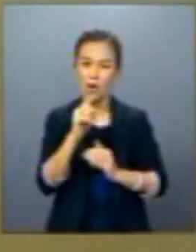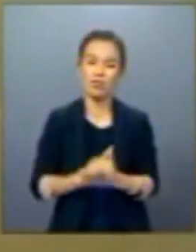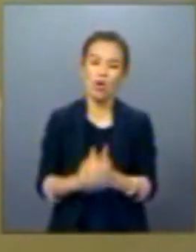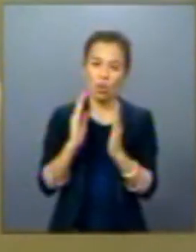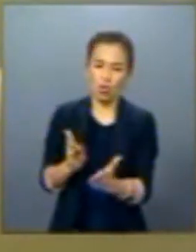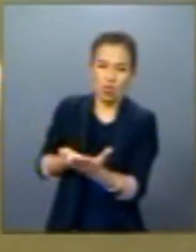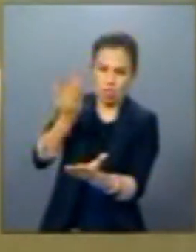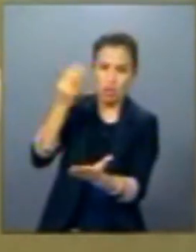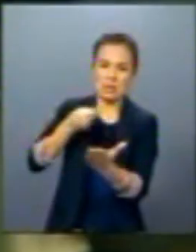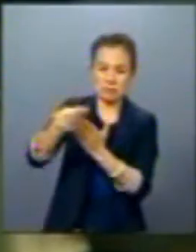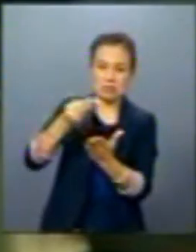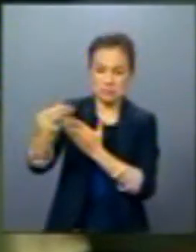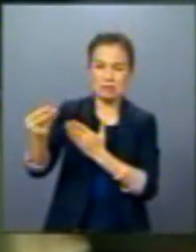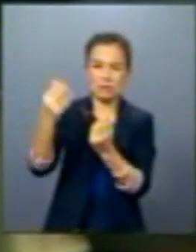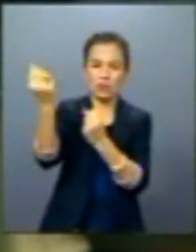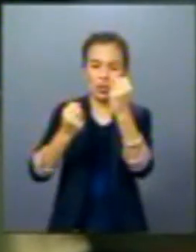ซื้อในระดับบนค่ะ